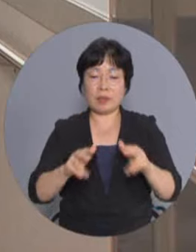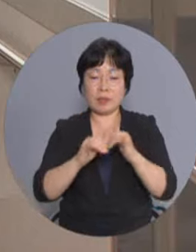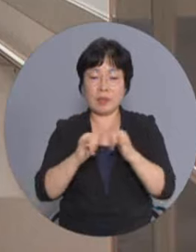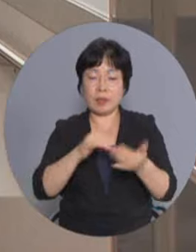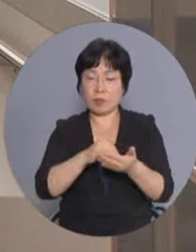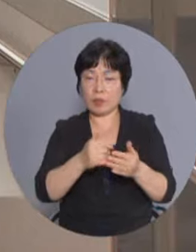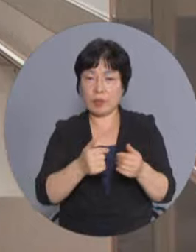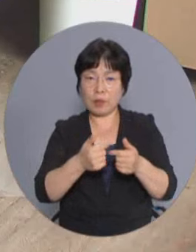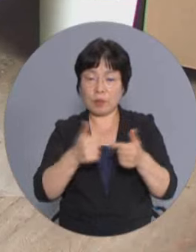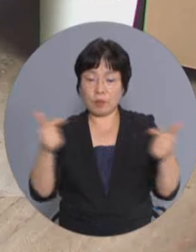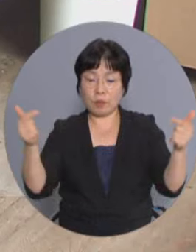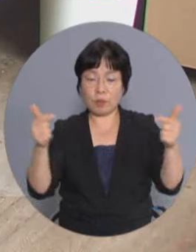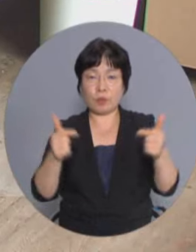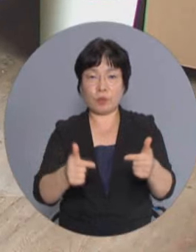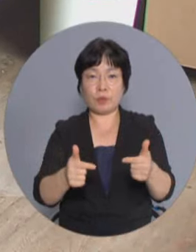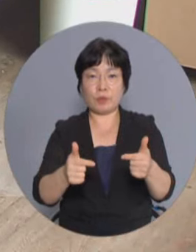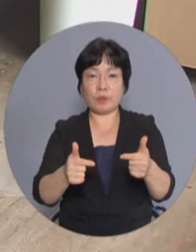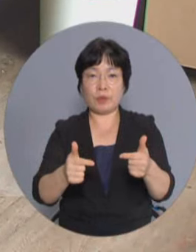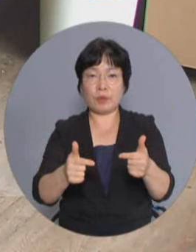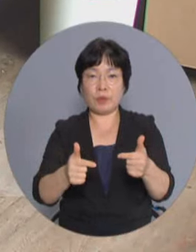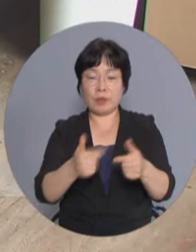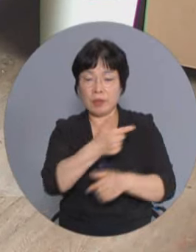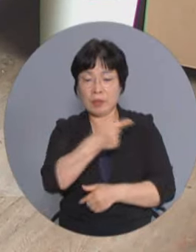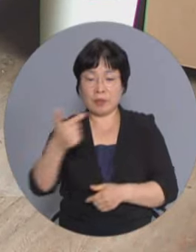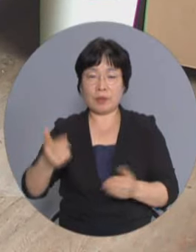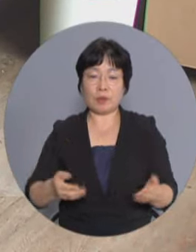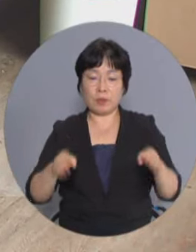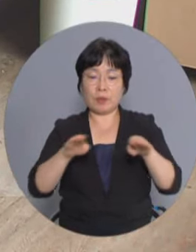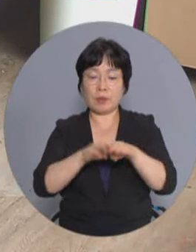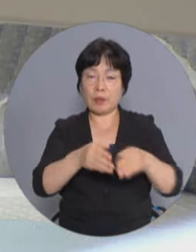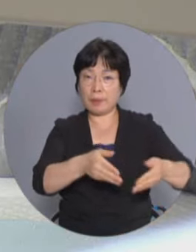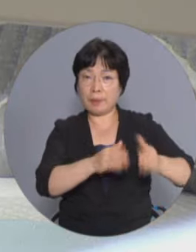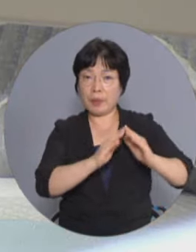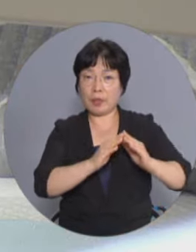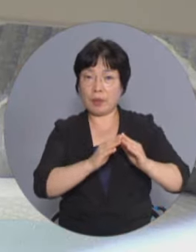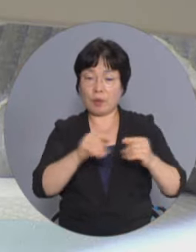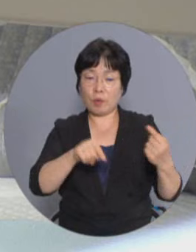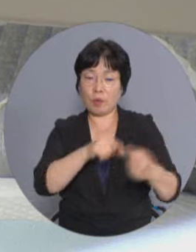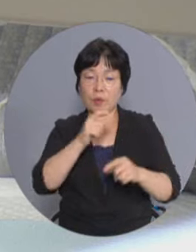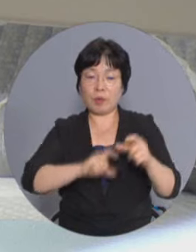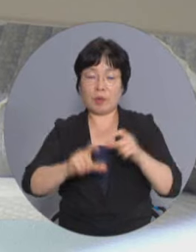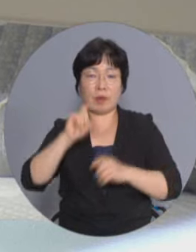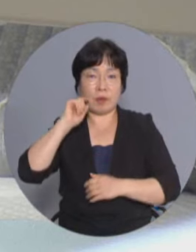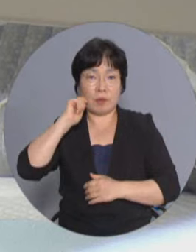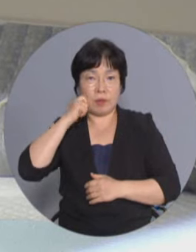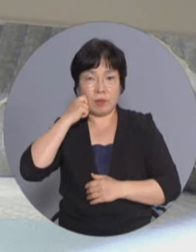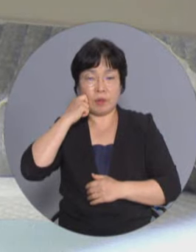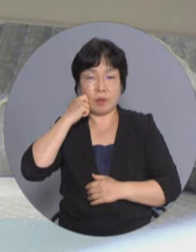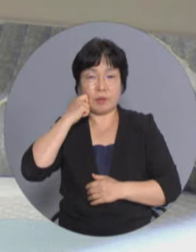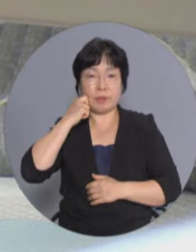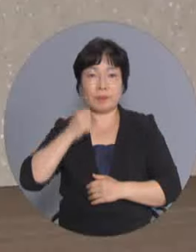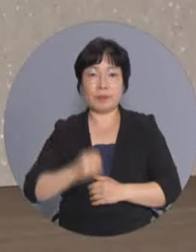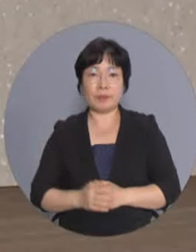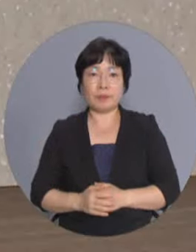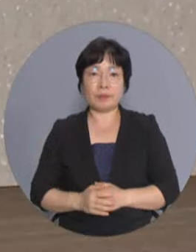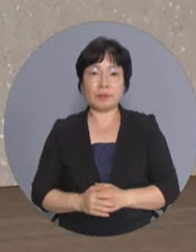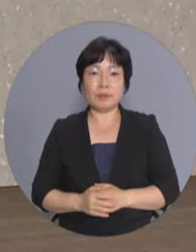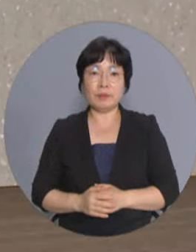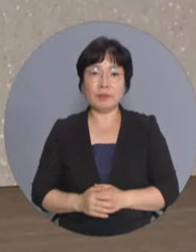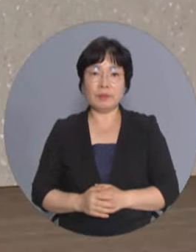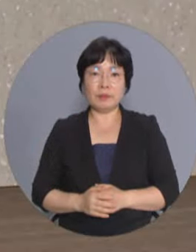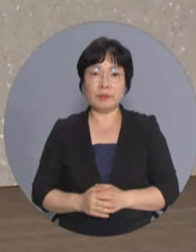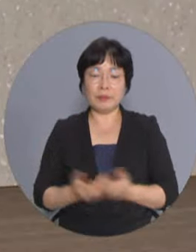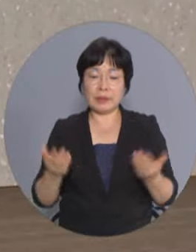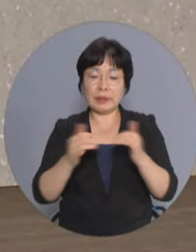겪는 지역시설이 대부분인데 대형 요양시설이 들어서면 운영난이 더 심해진다는 겁니다.